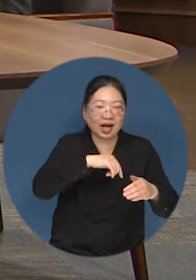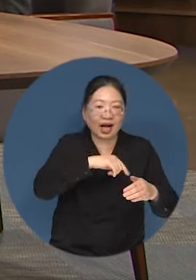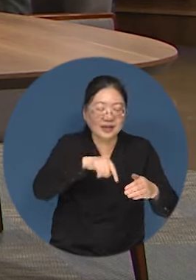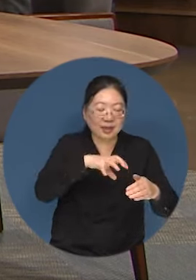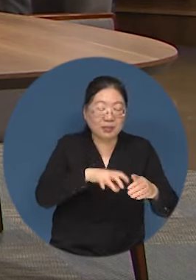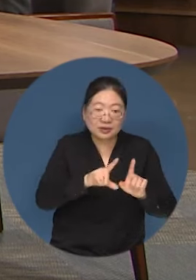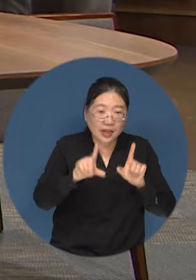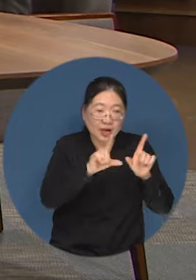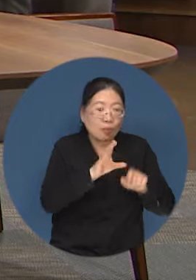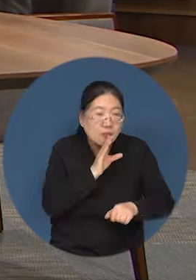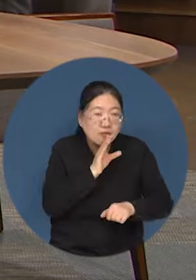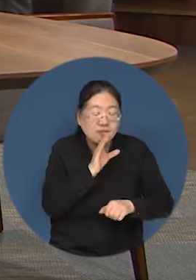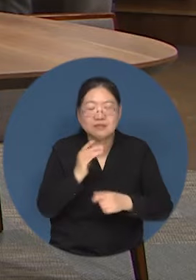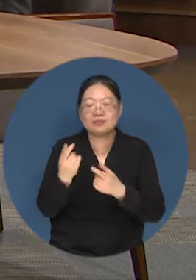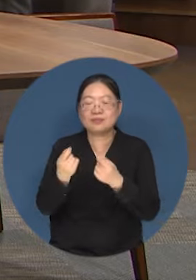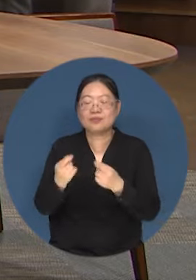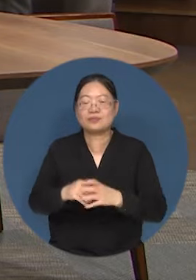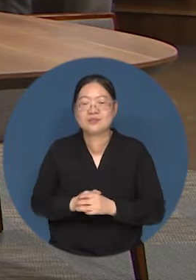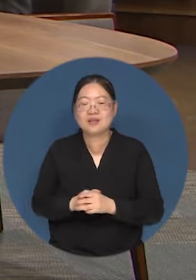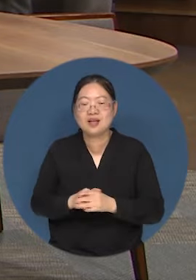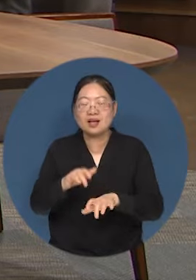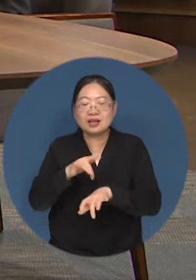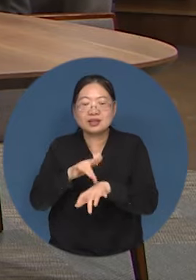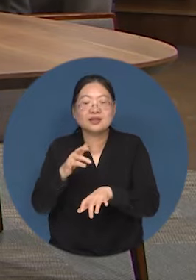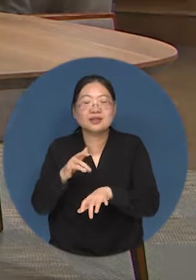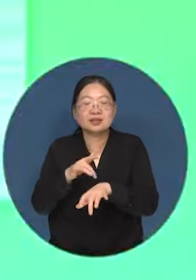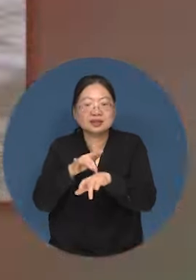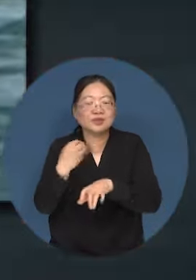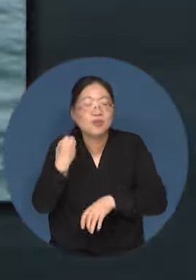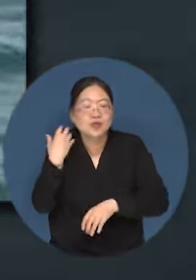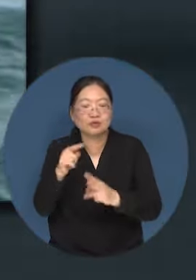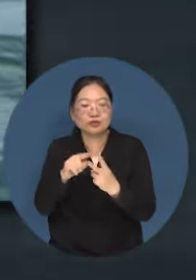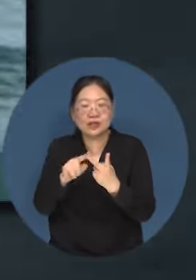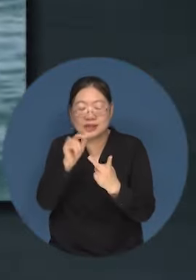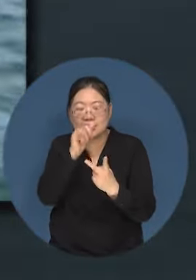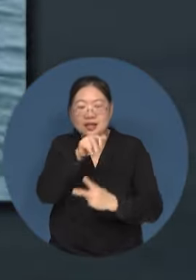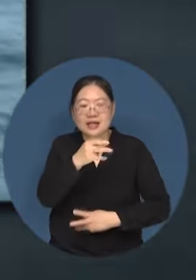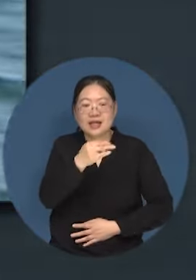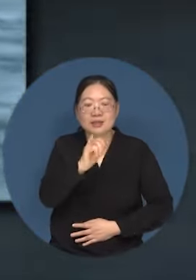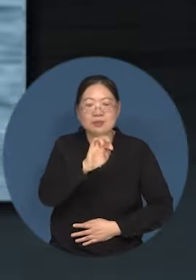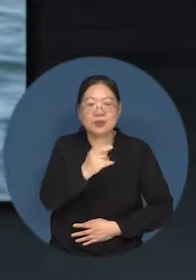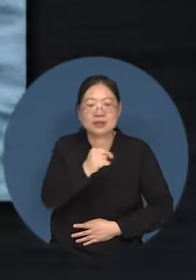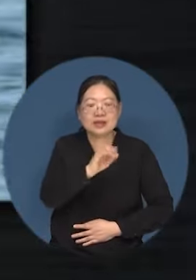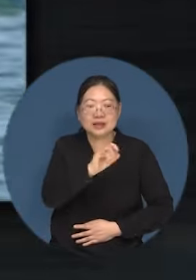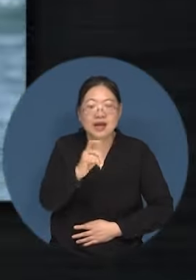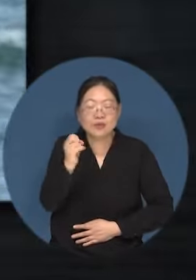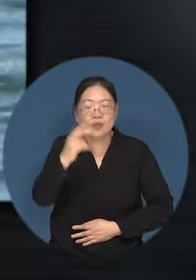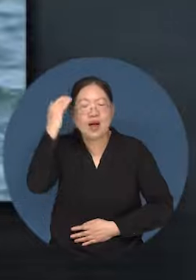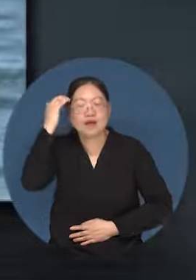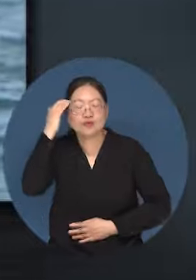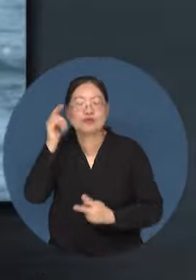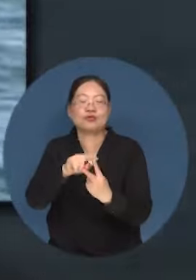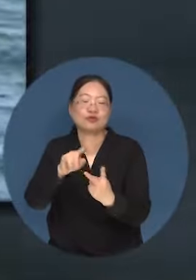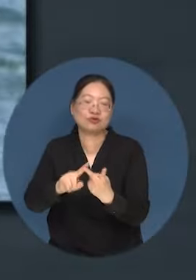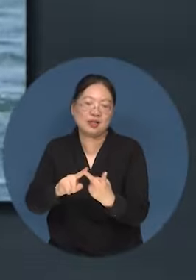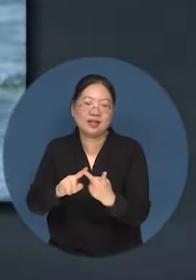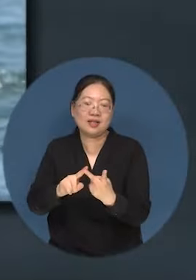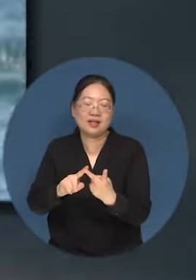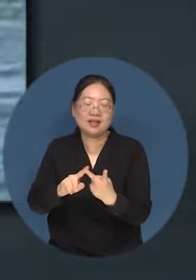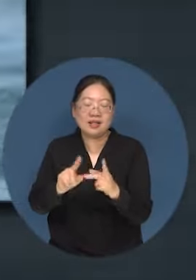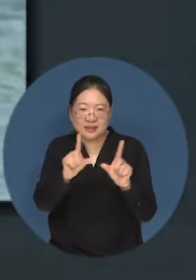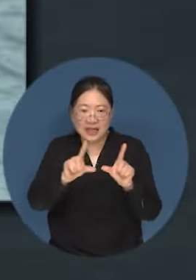네 귀신고래는 크게 두 개의 개군이 있습니다. 캘리포니아 개군하고 한국계 개군 두 개의 개군이